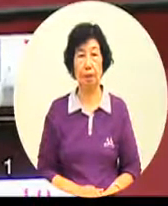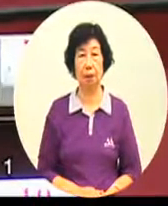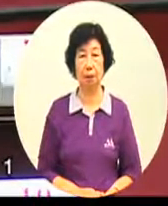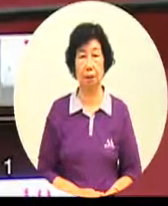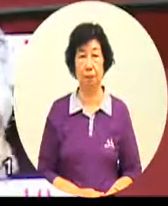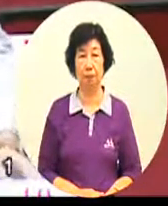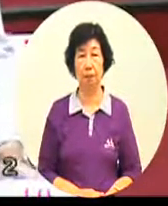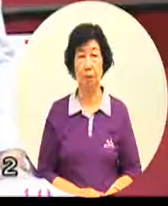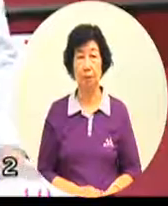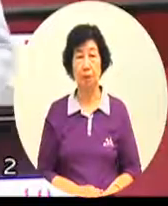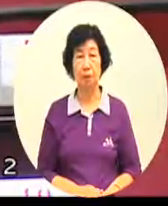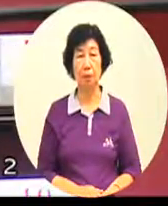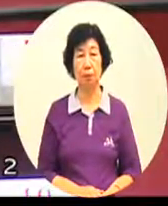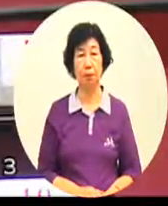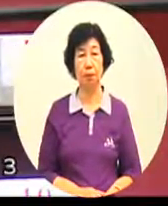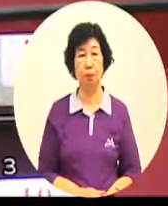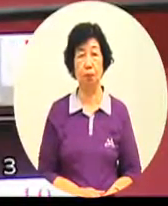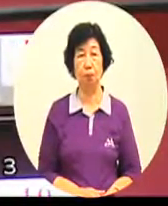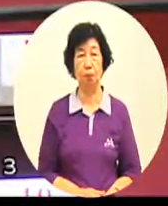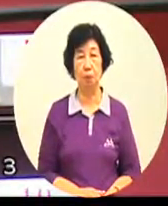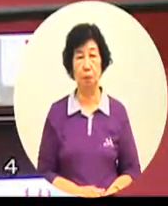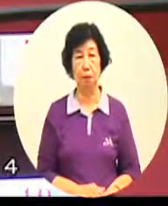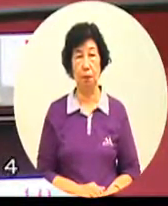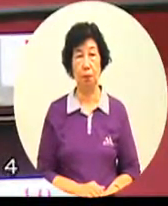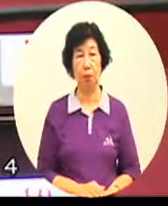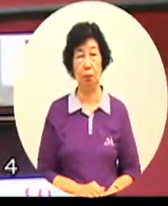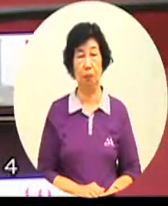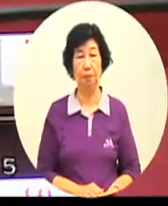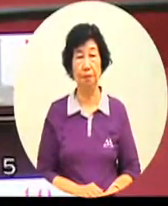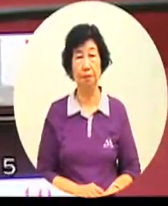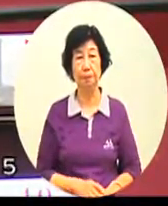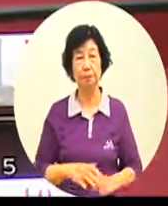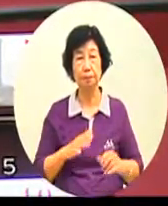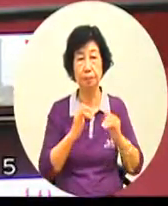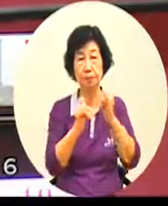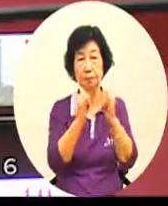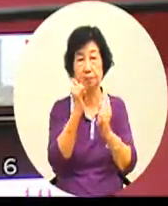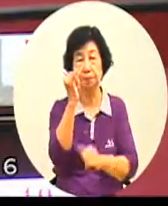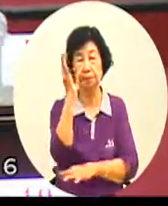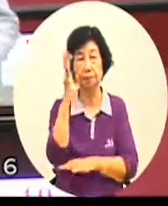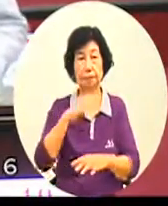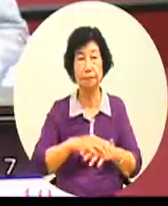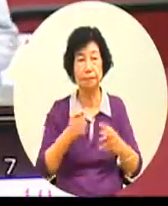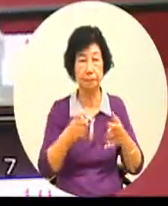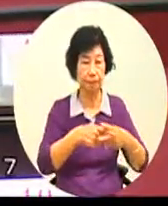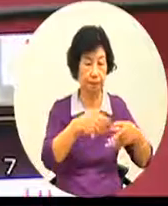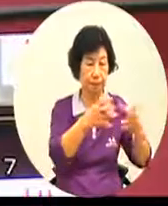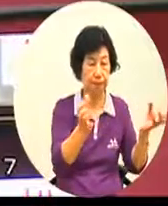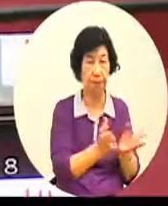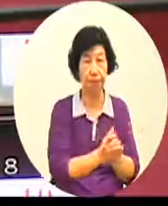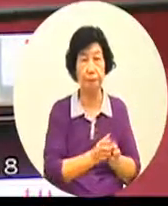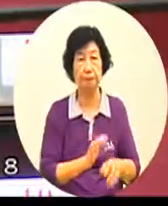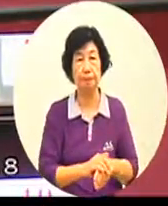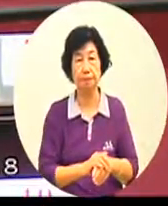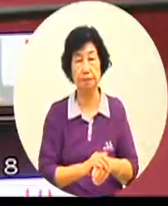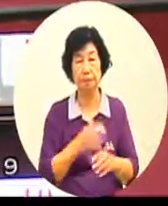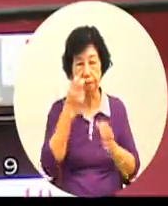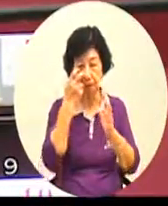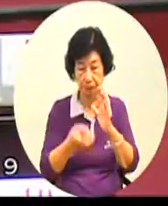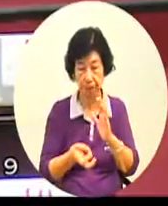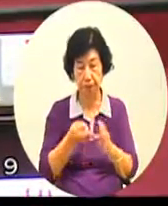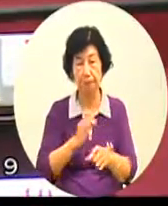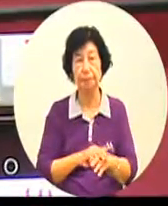先针对之前有我们社政小组有到这个去参访，